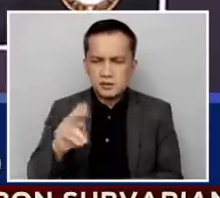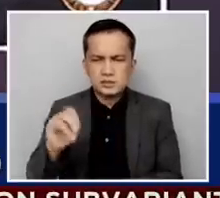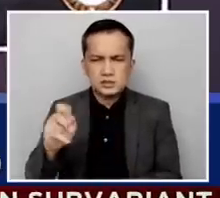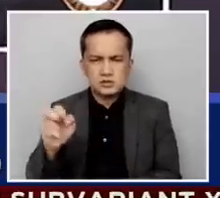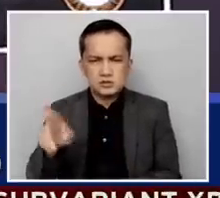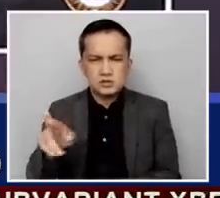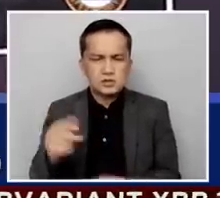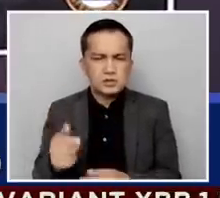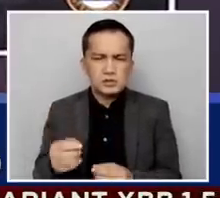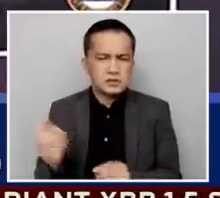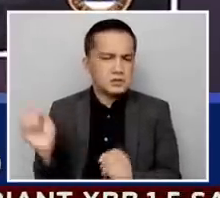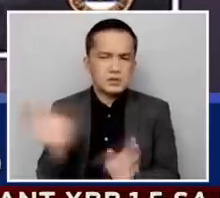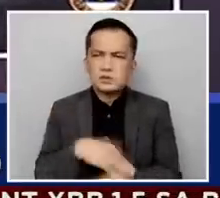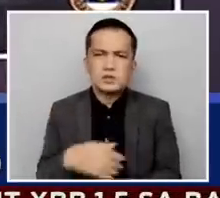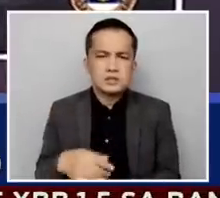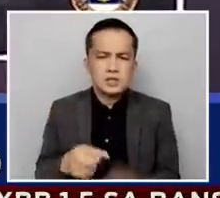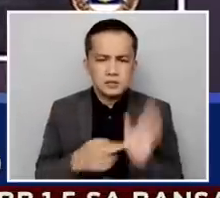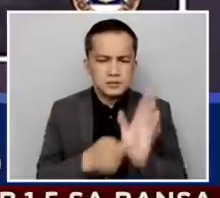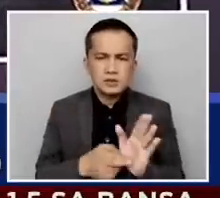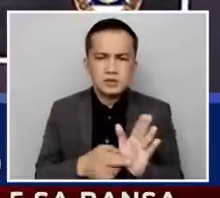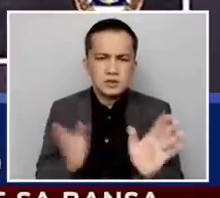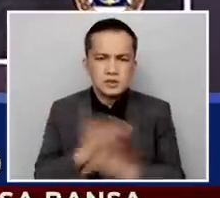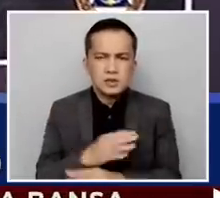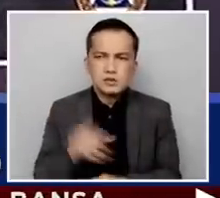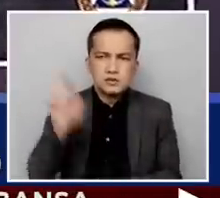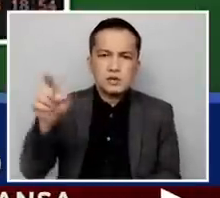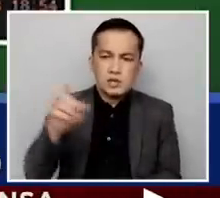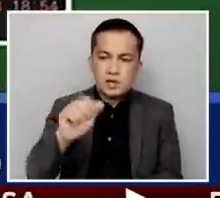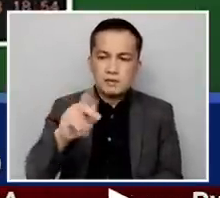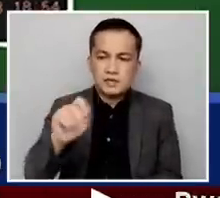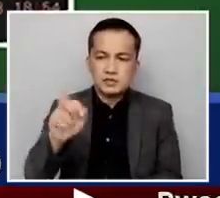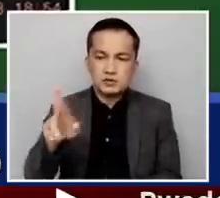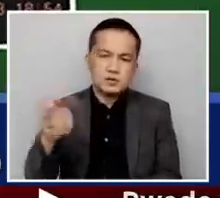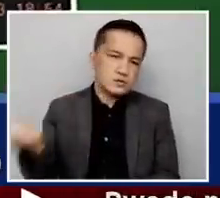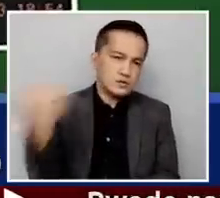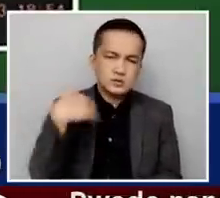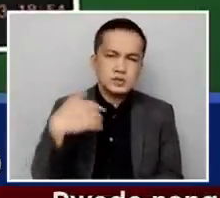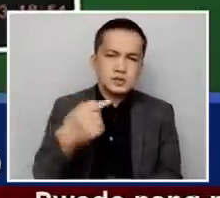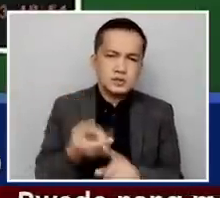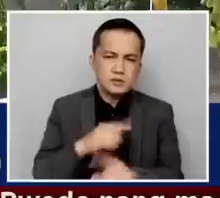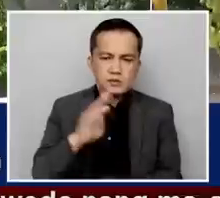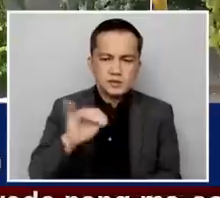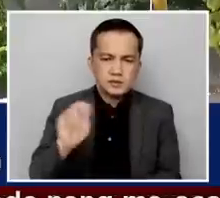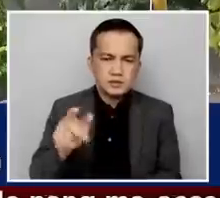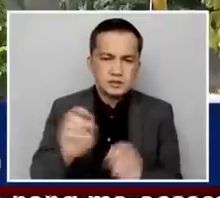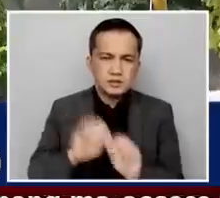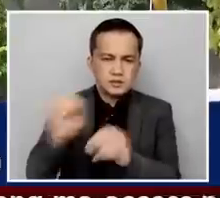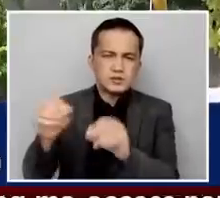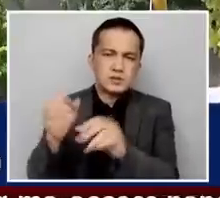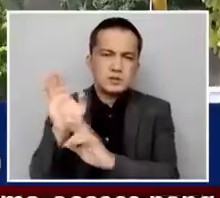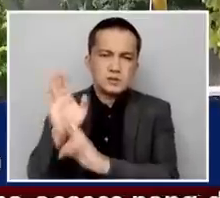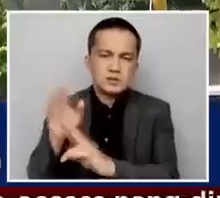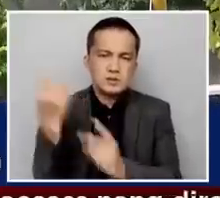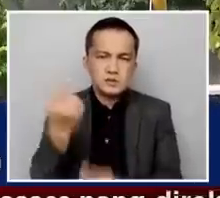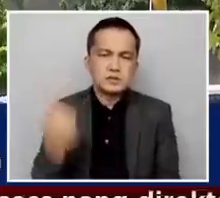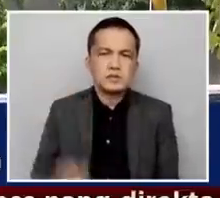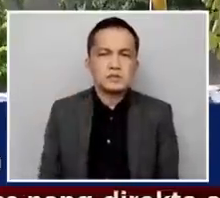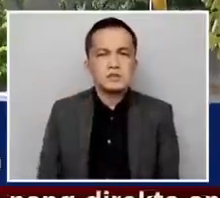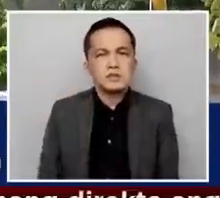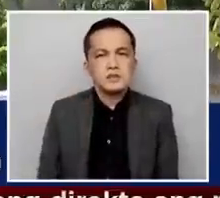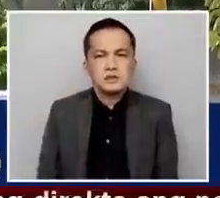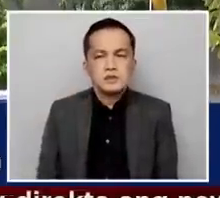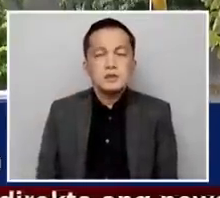Sergei. O kaya, alis yung ambassador natin, ano, doon sa, ano, sa Beijing. Ilagay mo, Sergei. Ayon sa DFA,